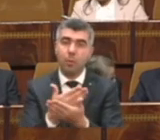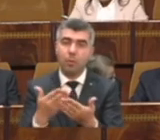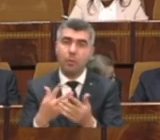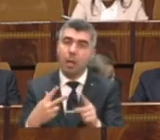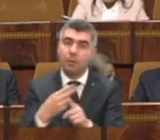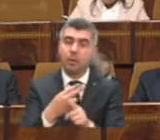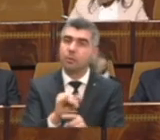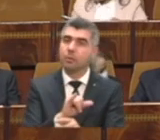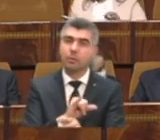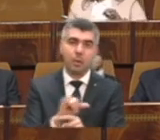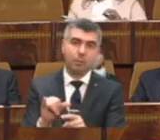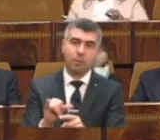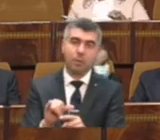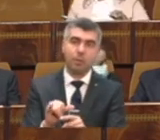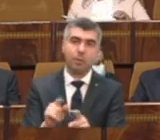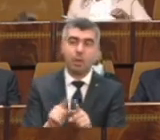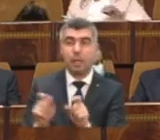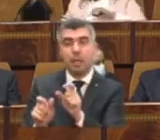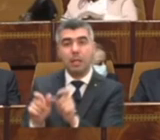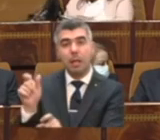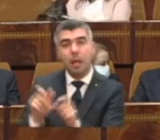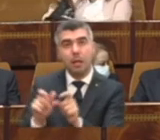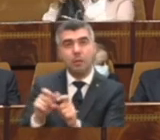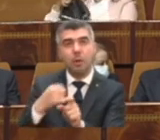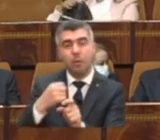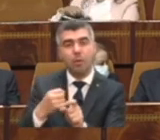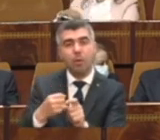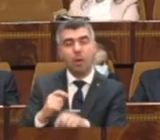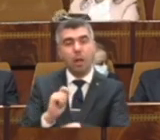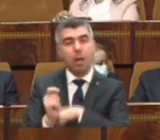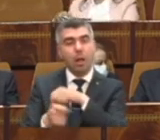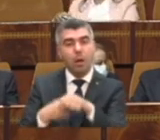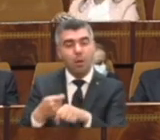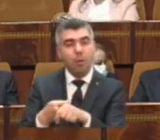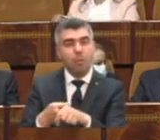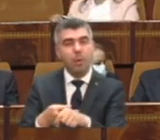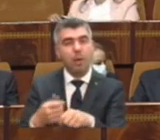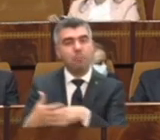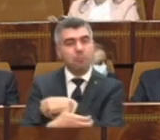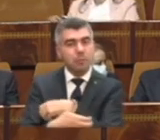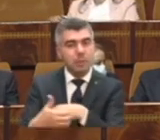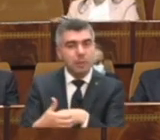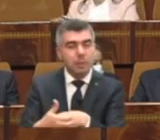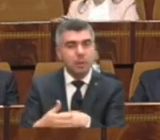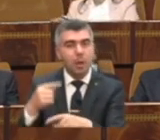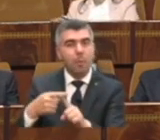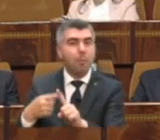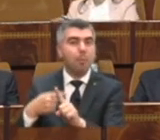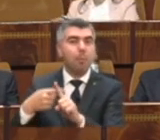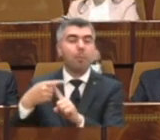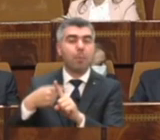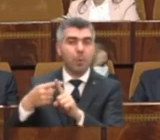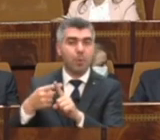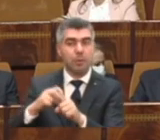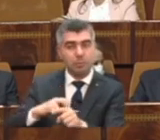عليه. هادشي راه المواطن تتعرفوا العالم القراوي الهشاشه والفقر، وعاد زيد هذه القضيه ديال التنقل